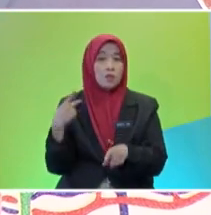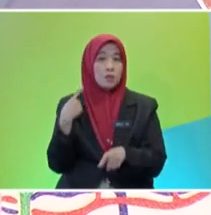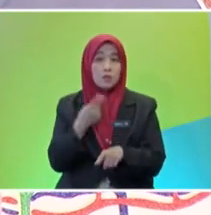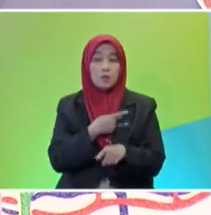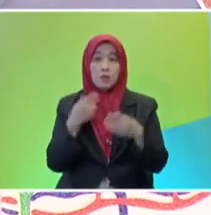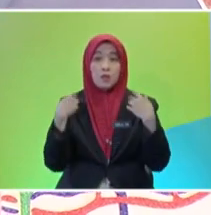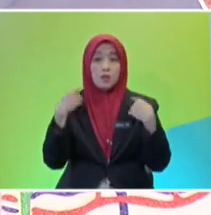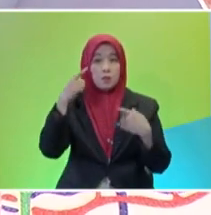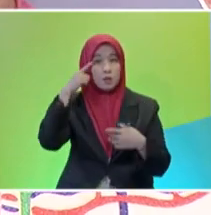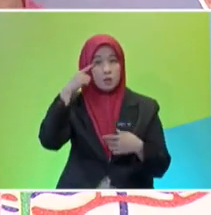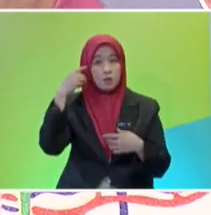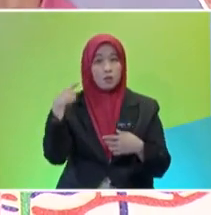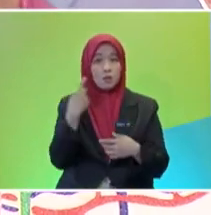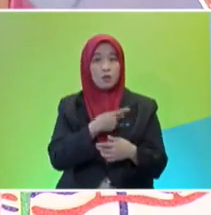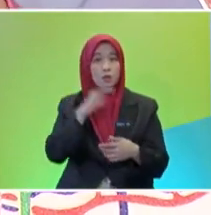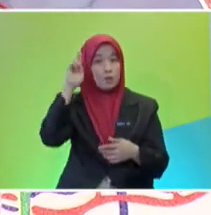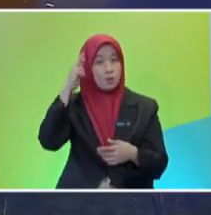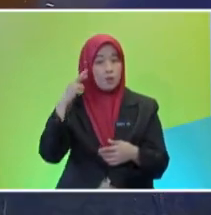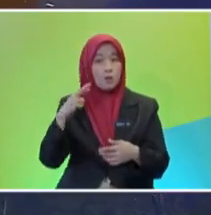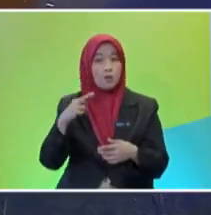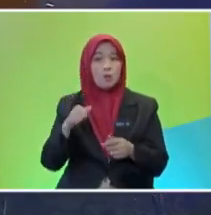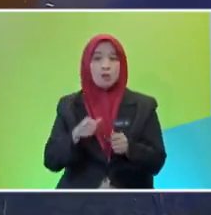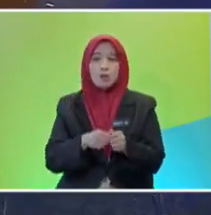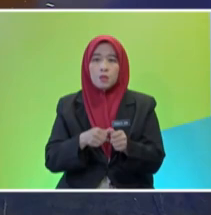ada rambut setiap tapi setiap orang ada keistimewaan sendiri.